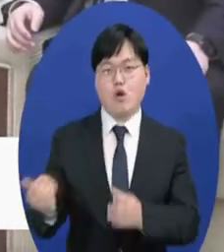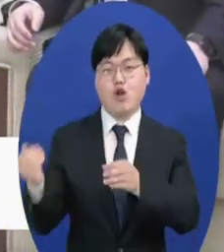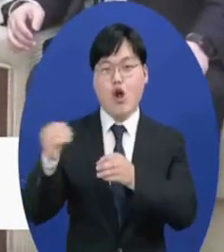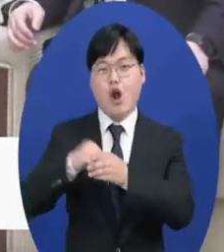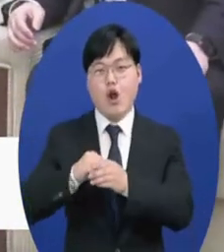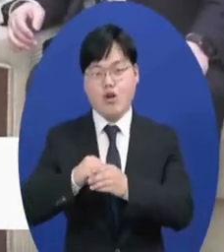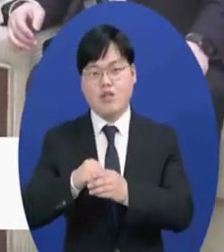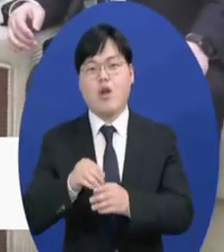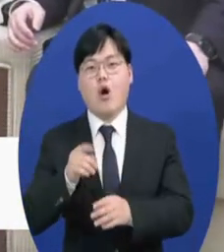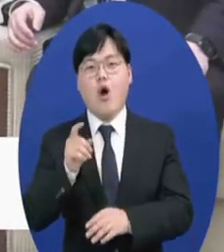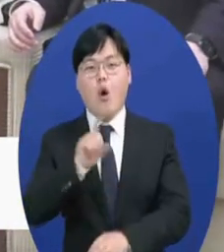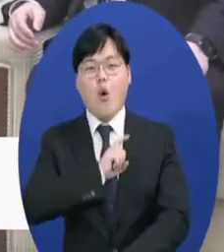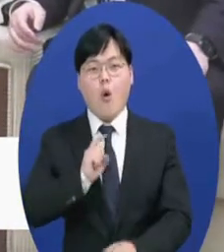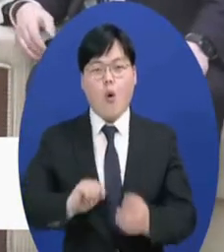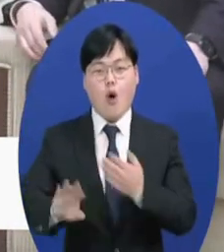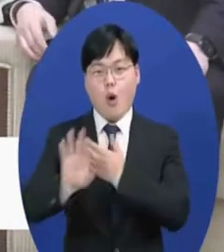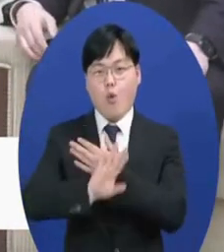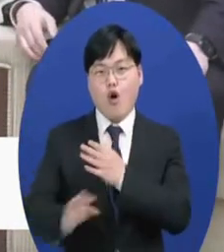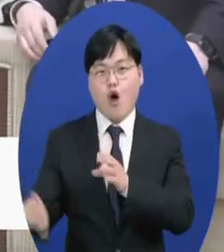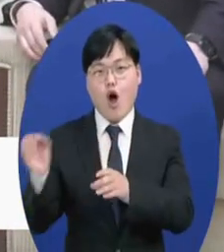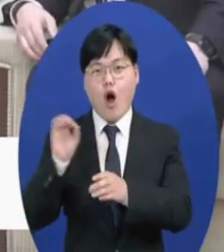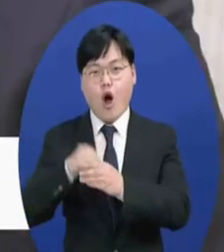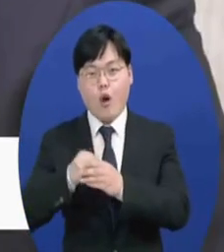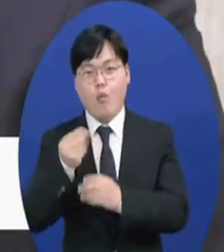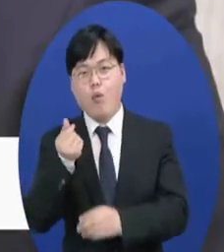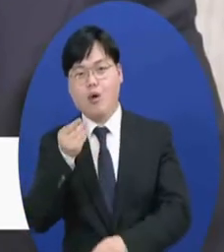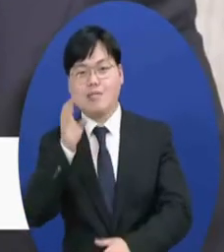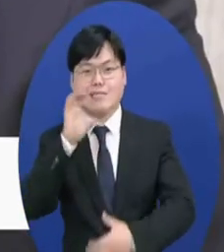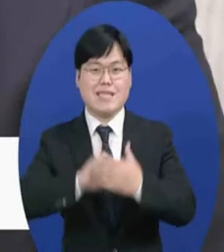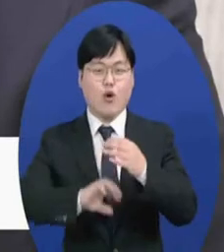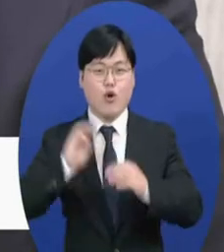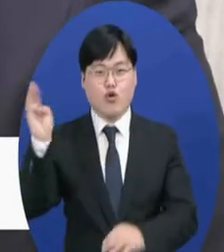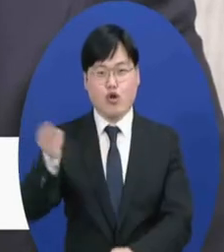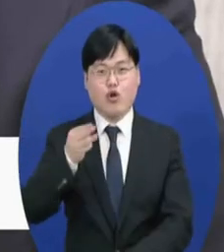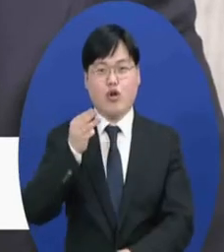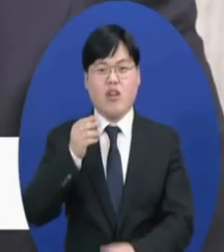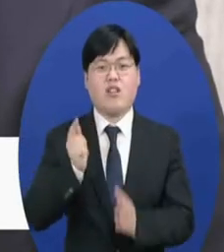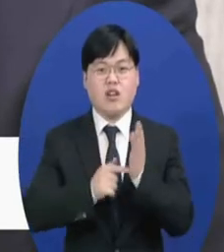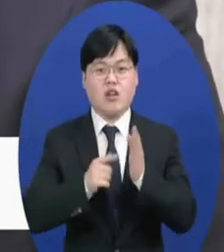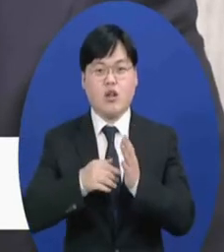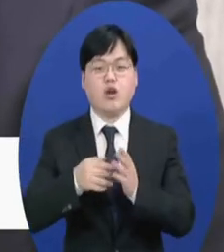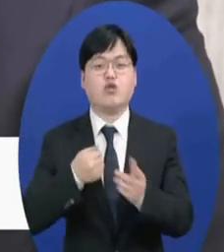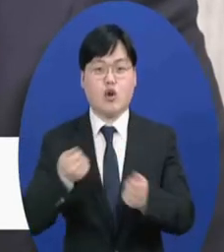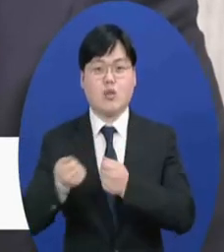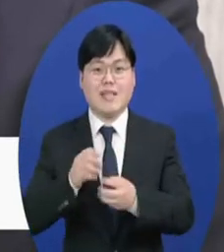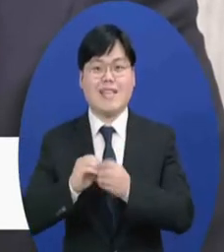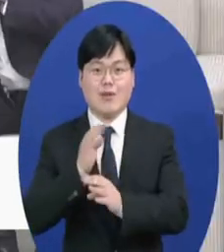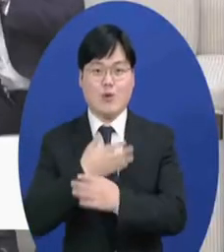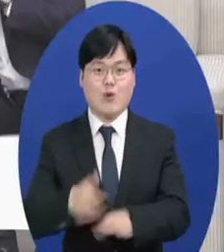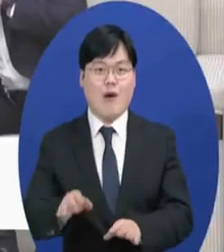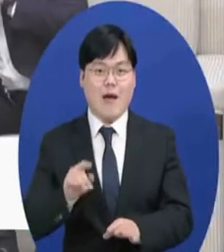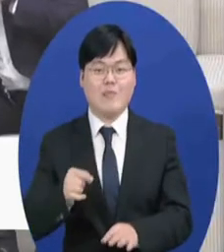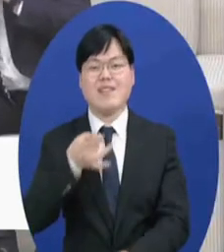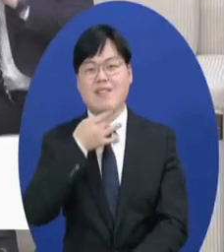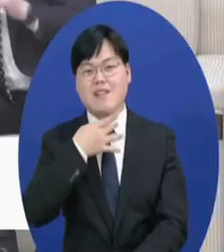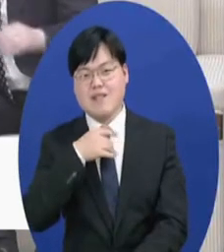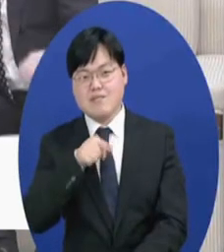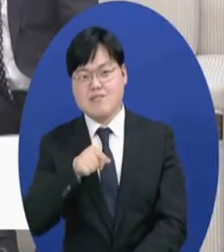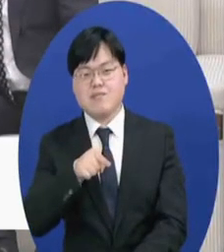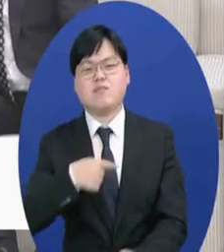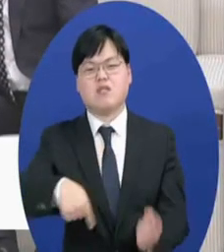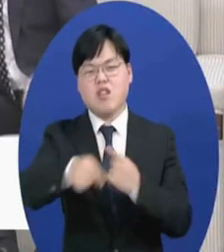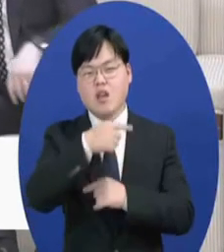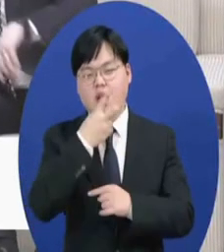оролцоо, хувийн өмгөөлөгч оролцуулах журам өмгөөллийн үйлсийн санхүүжилтийн тодорхой болгохоор холбогдох зохицуултыг бол хийсэн. Үүнээс гадна согтууруулах